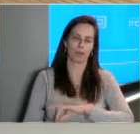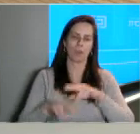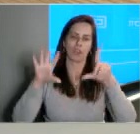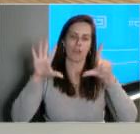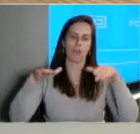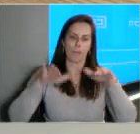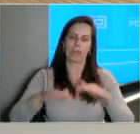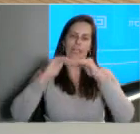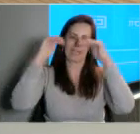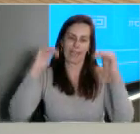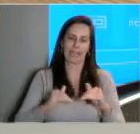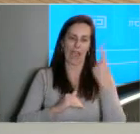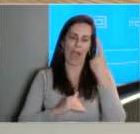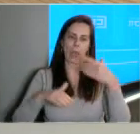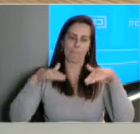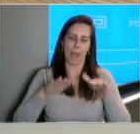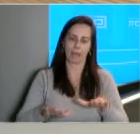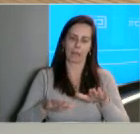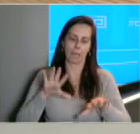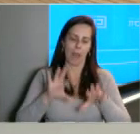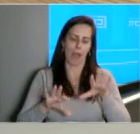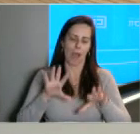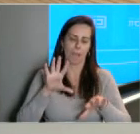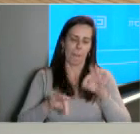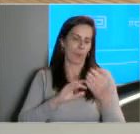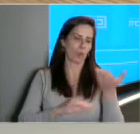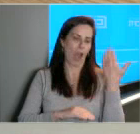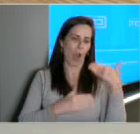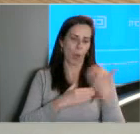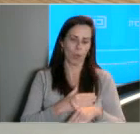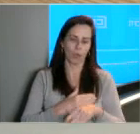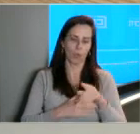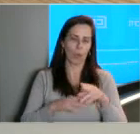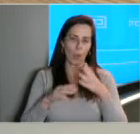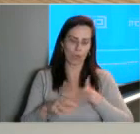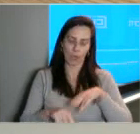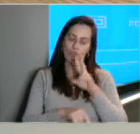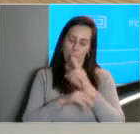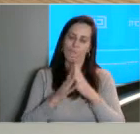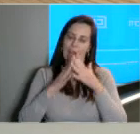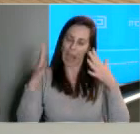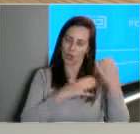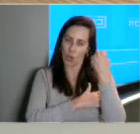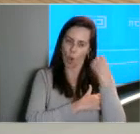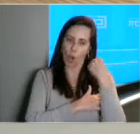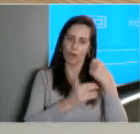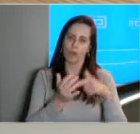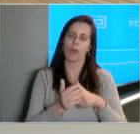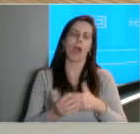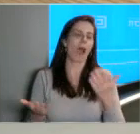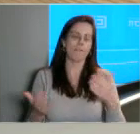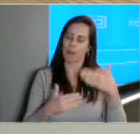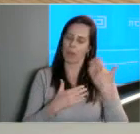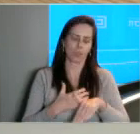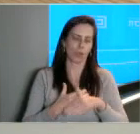7 מנדטים, ירידה של מנדט אחד ביחס למה שהיה בעבר. אמנם הוא קיווה לשמור ולהגדיל את הכוח שלו כחלק מהקפיין שלו,